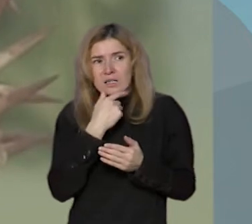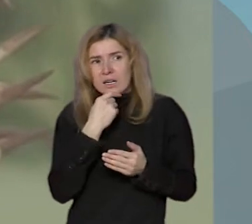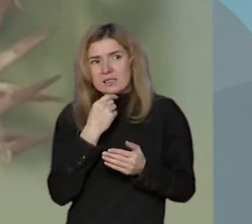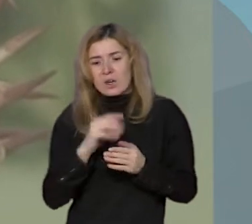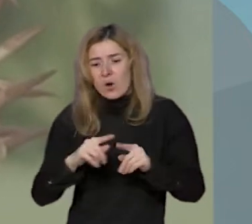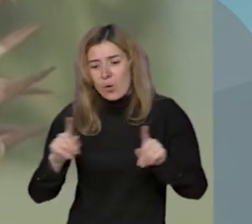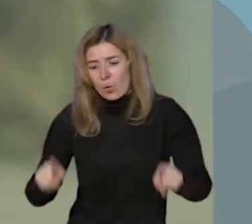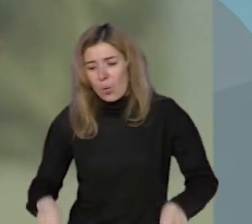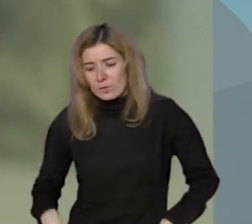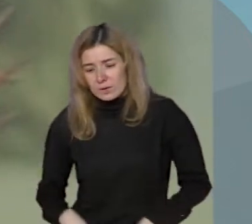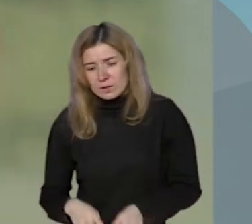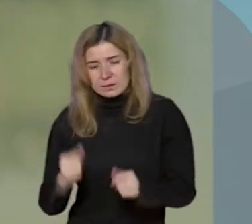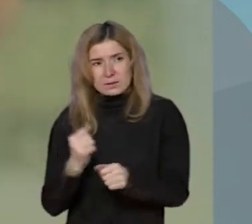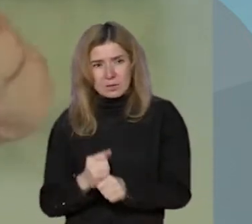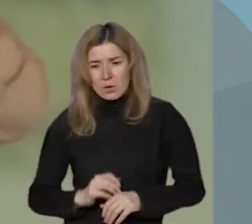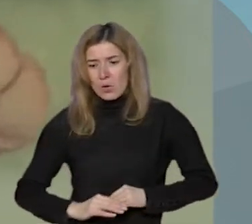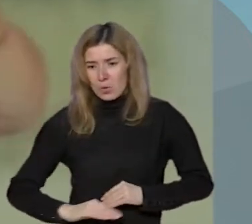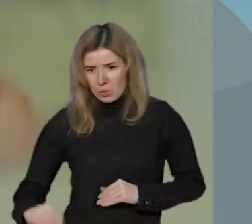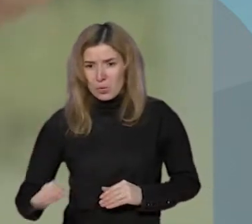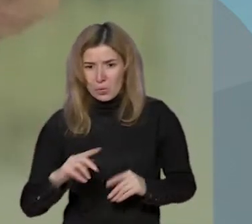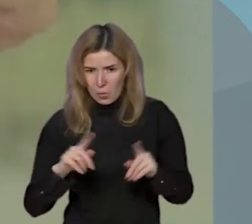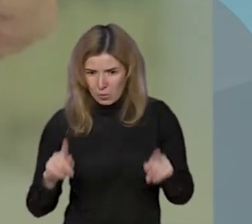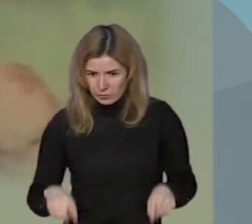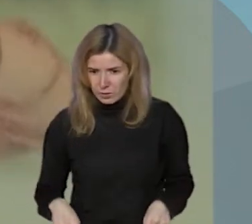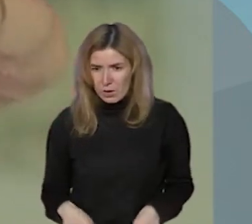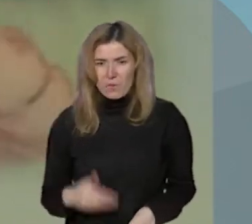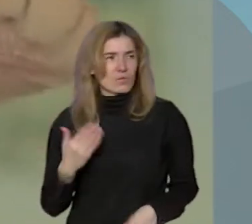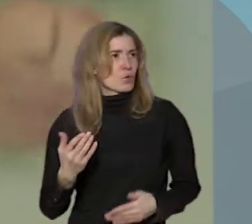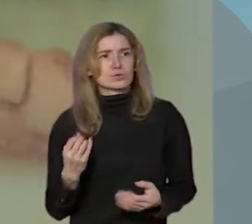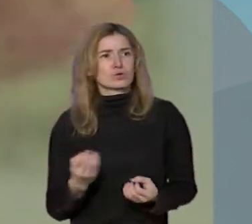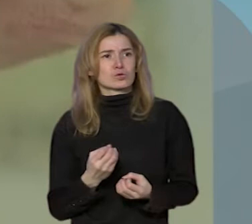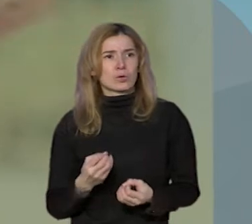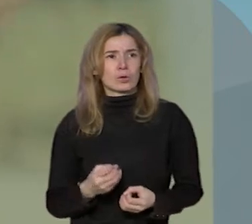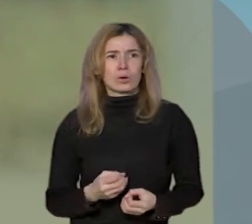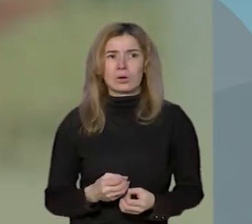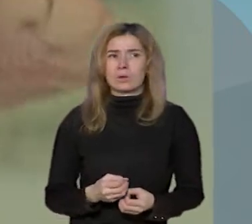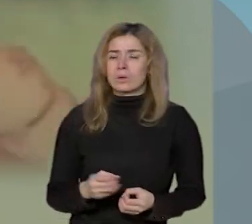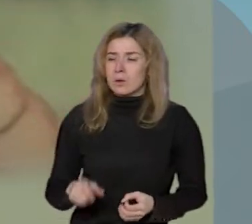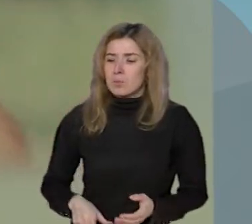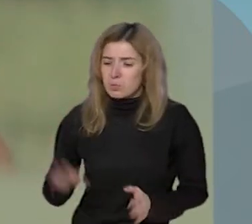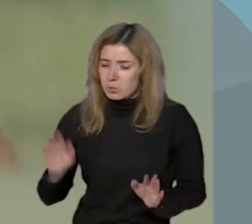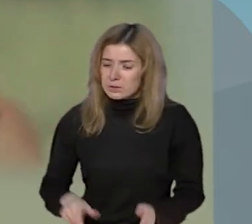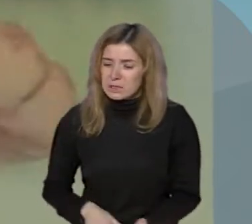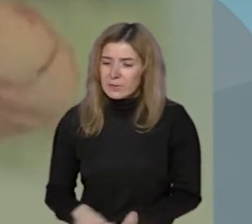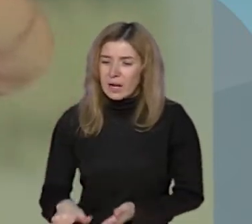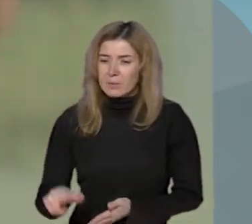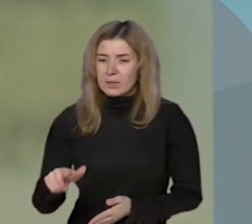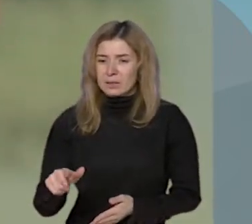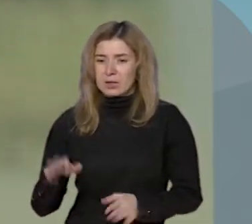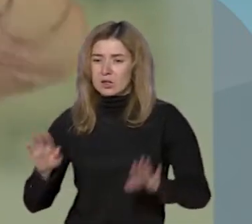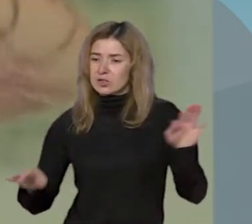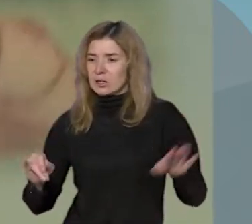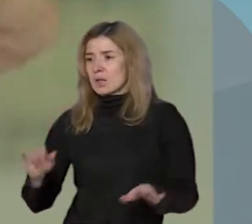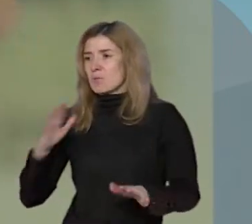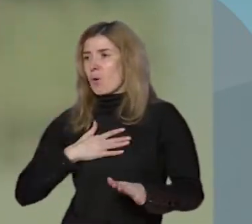них красивый коврик сделать. Коврик? Вот еще. Пусть они на тропинке лежат и мой